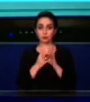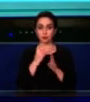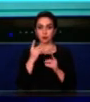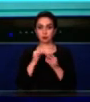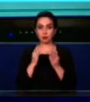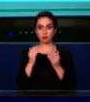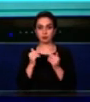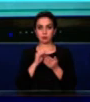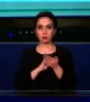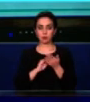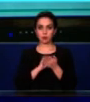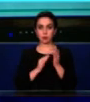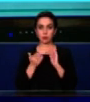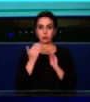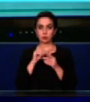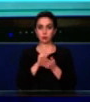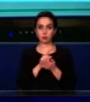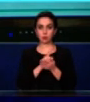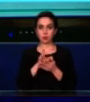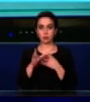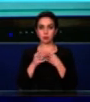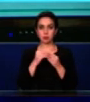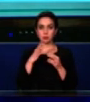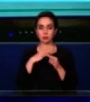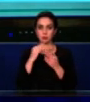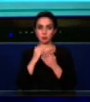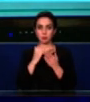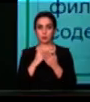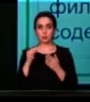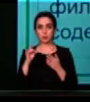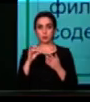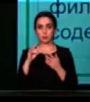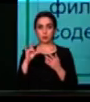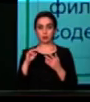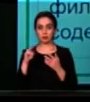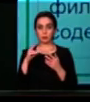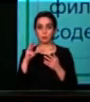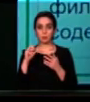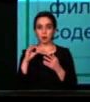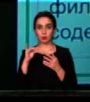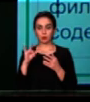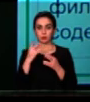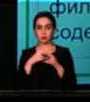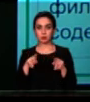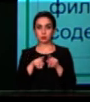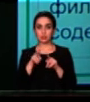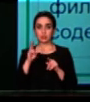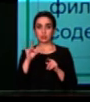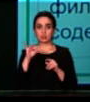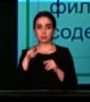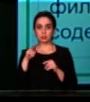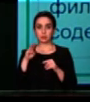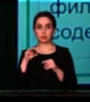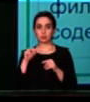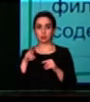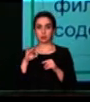вами повторим. На прошлом уроке мы с вами прошли программу BrandMauer и познакомились с наукой криптологии. Итак,